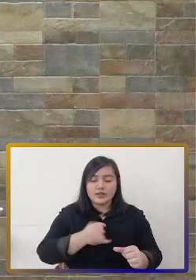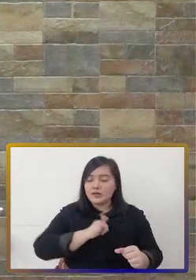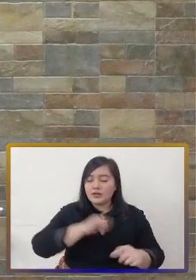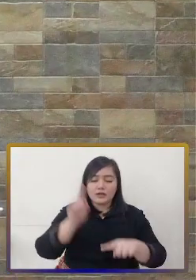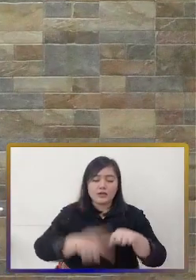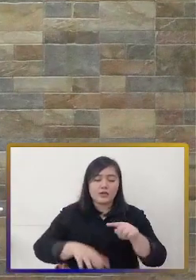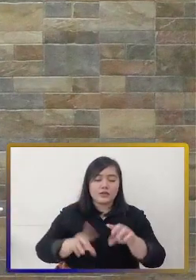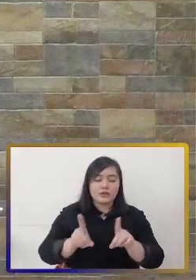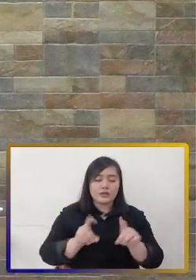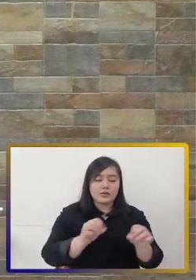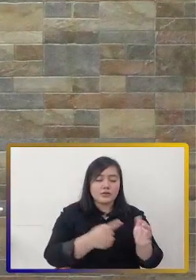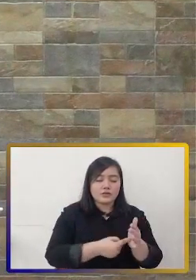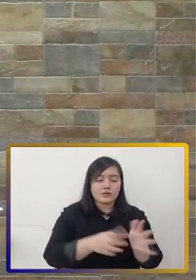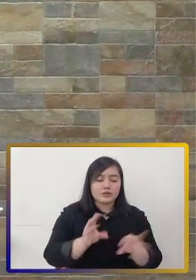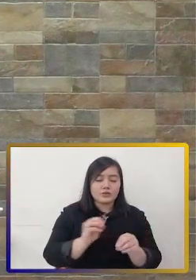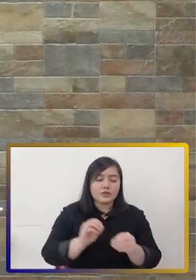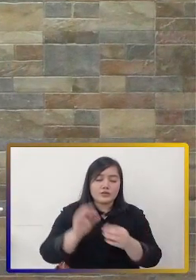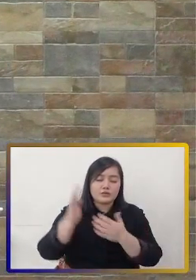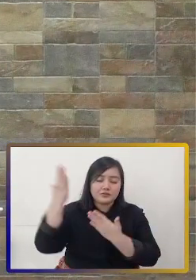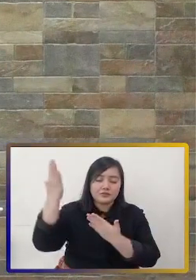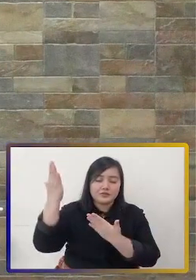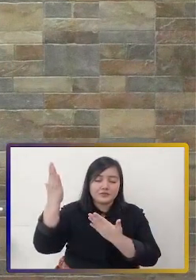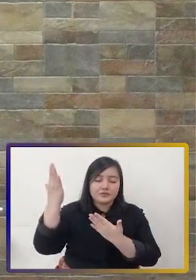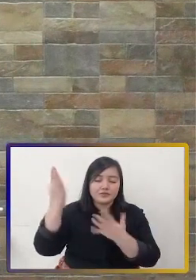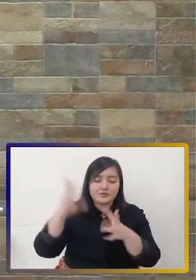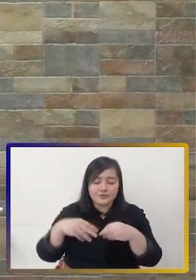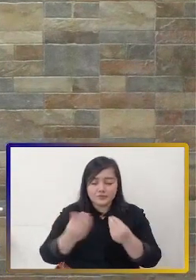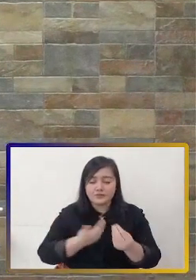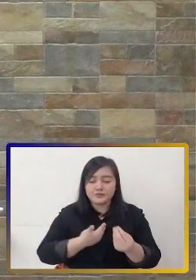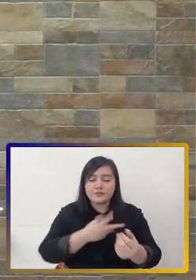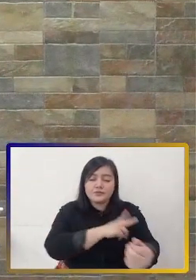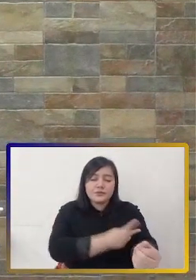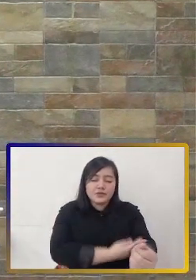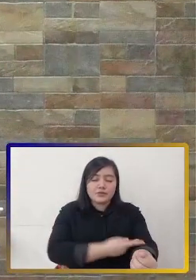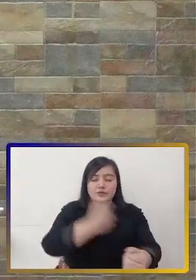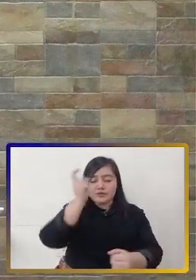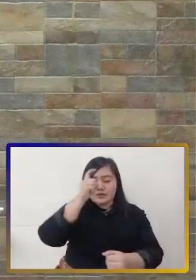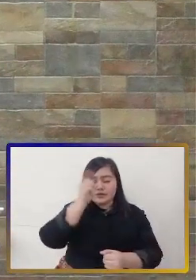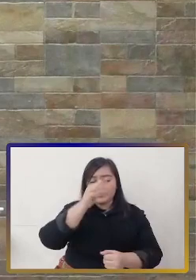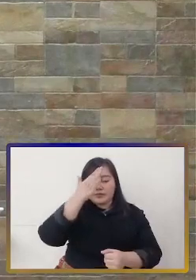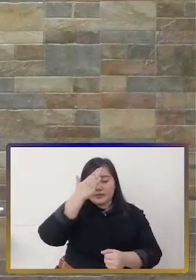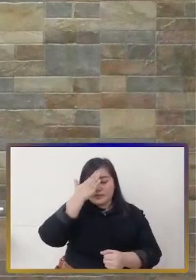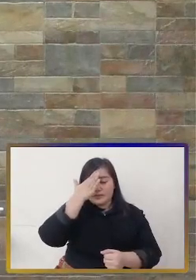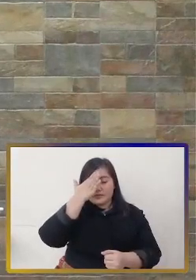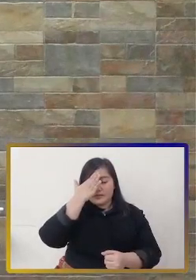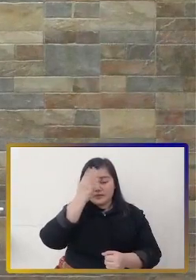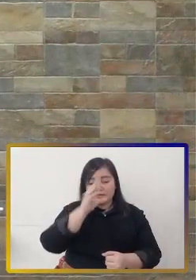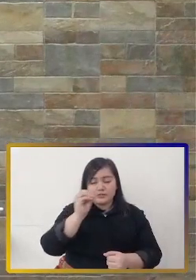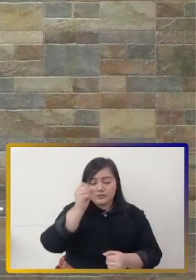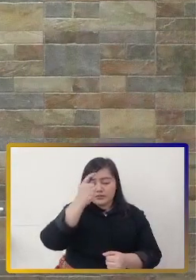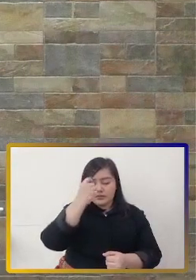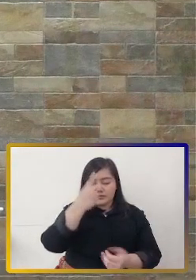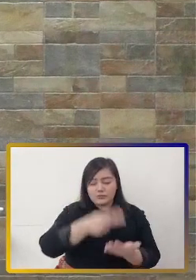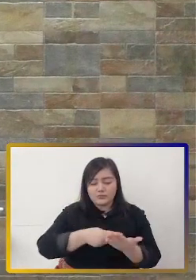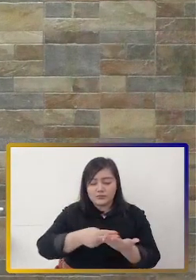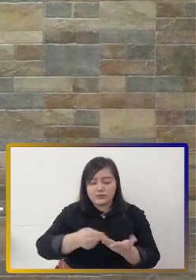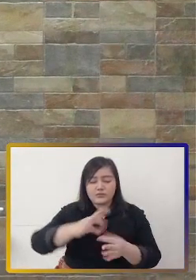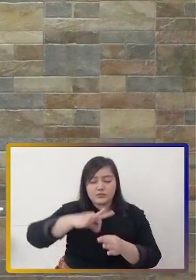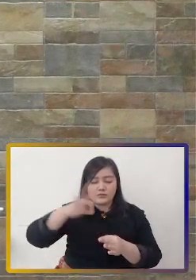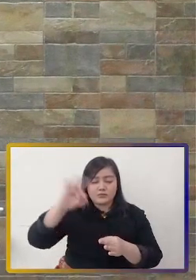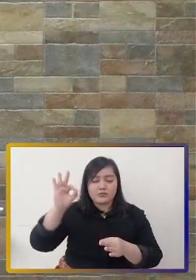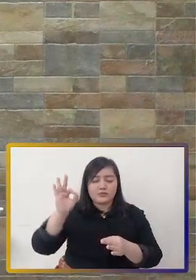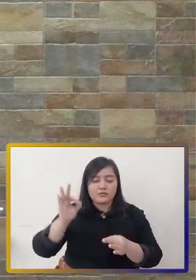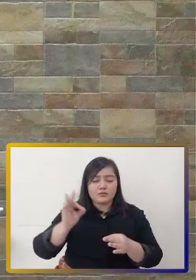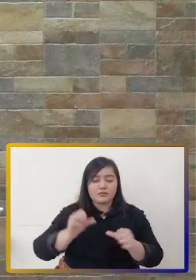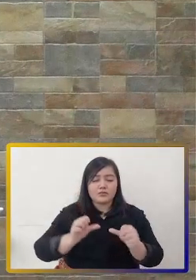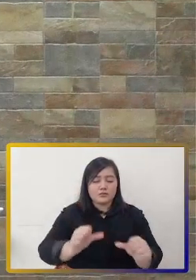you, O God. Empower me as well, O God, with your wisdom, knowledge, and understanding. And Holy Spirit, O God, please continue to flow through me and make